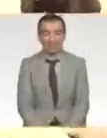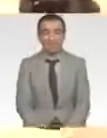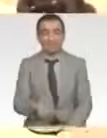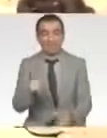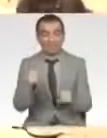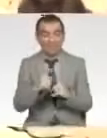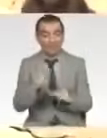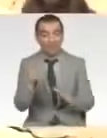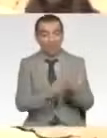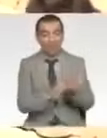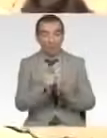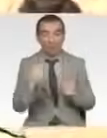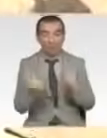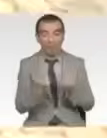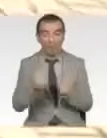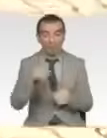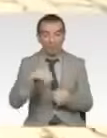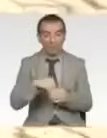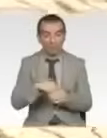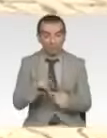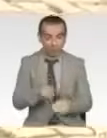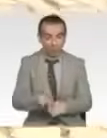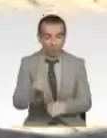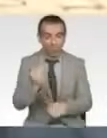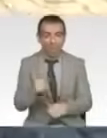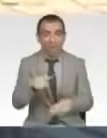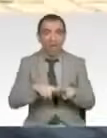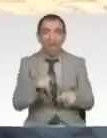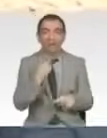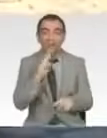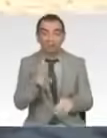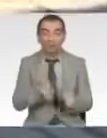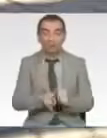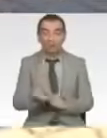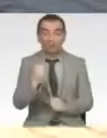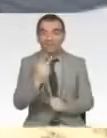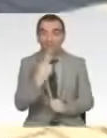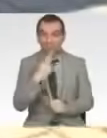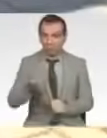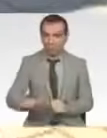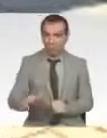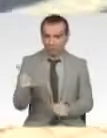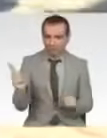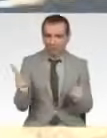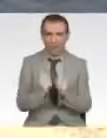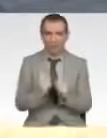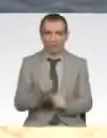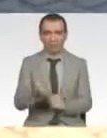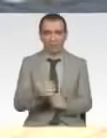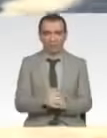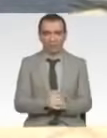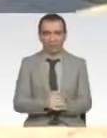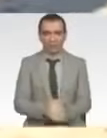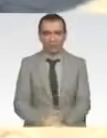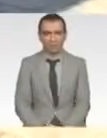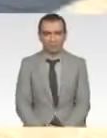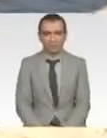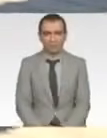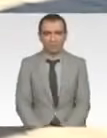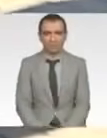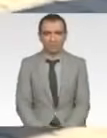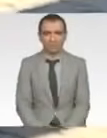Dibek dövme işlemi için yola koyulan Ayşe Hanım yolda küçük bir kız çocuğuyla karşılaşıyor. Gel bunu